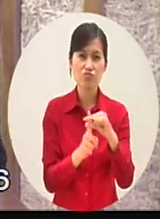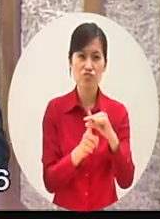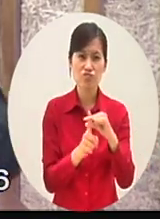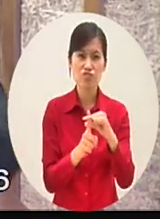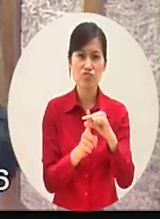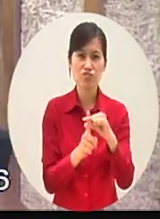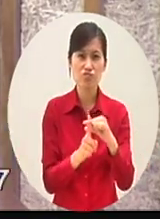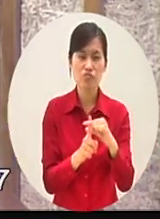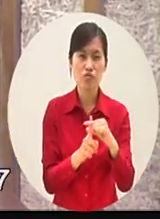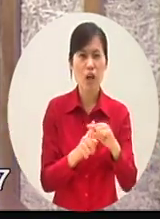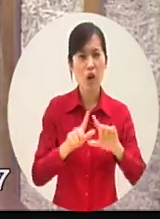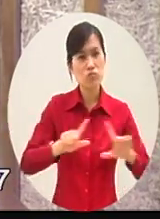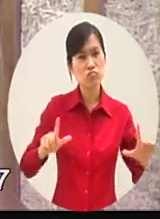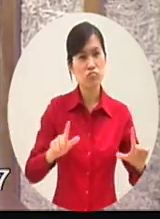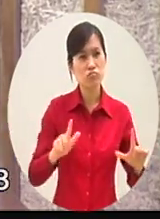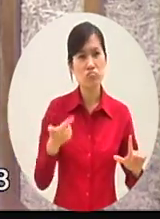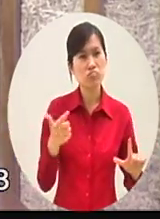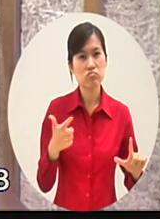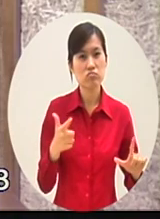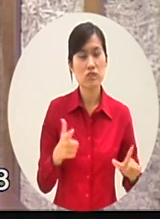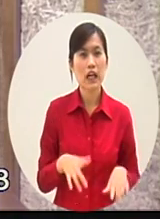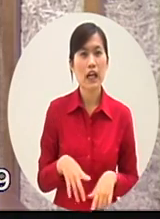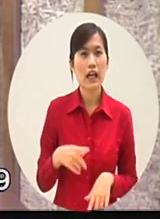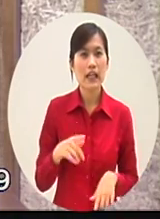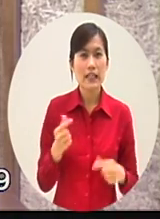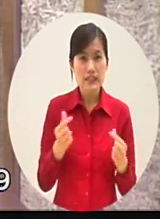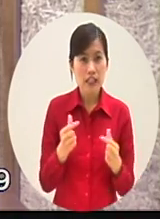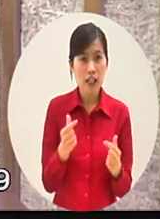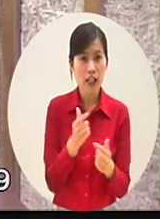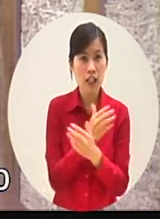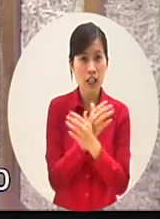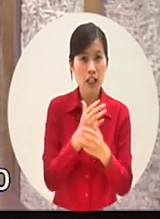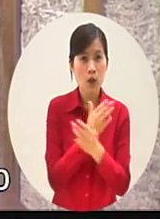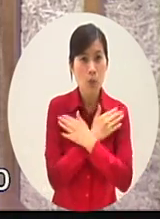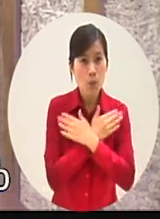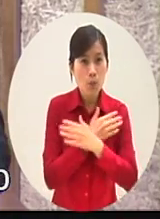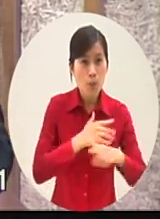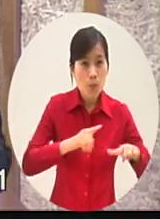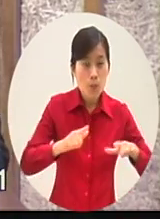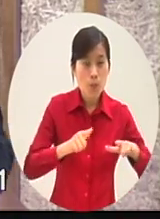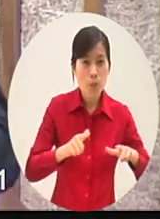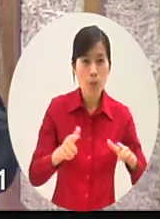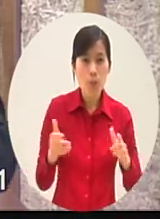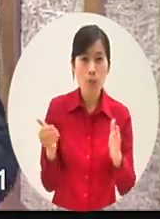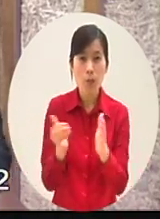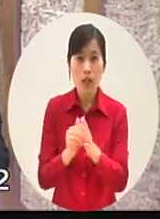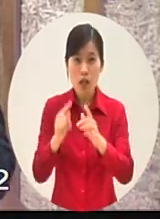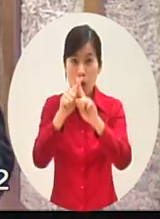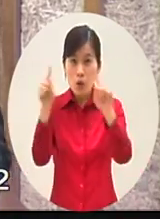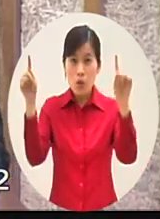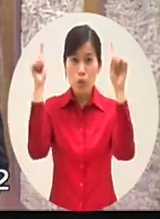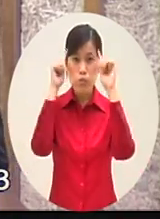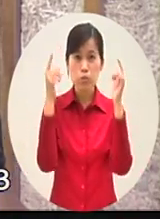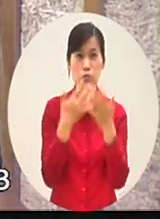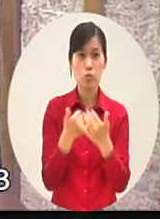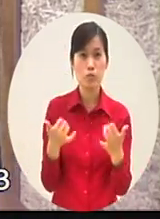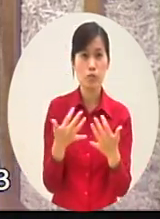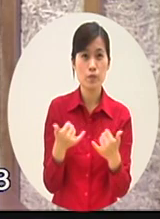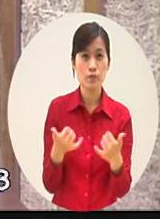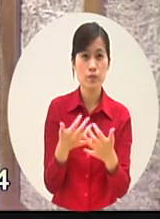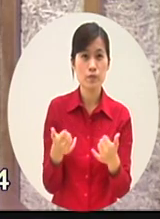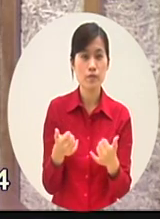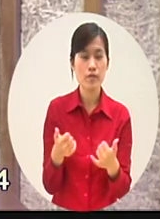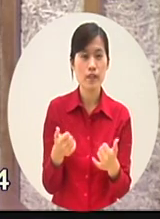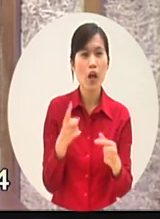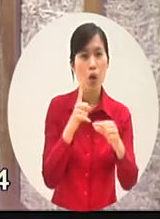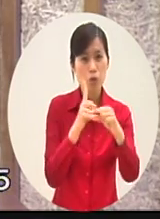们从其实包括从幼稚园一直到大学的学生，其实一个小